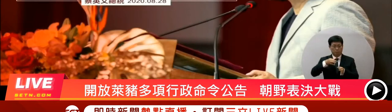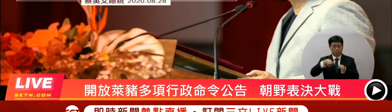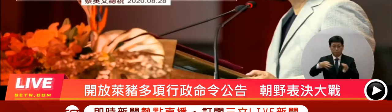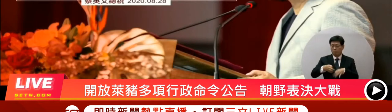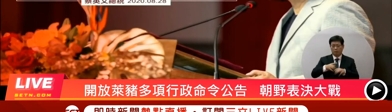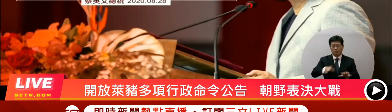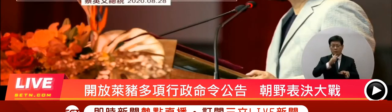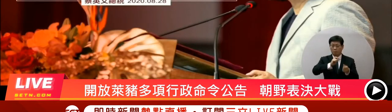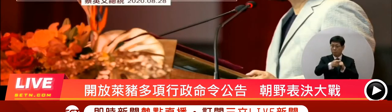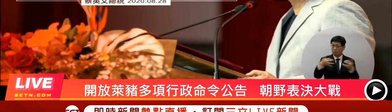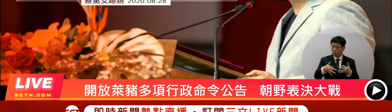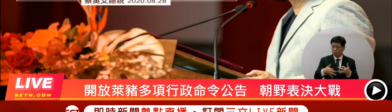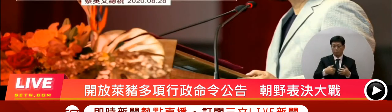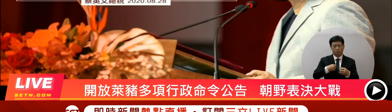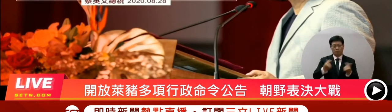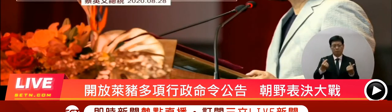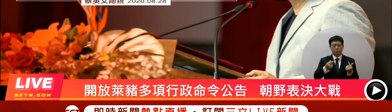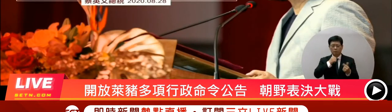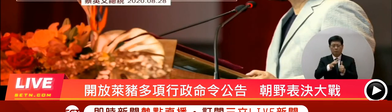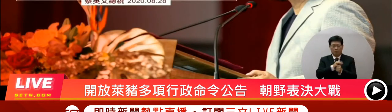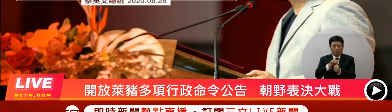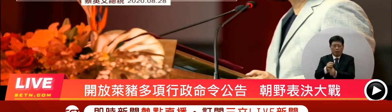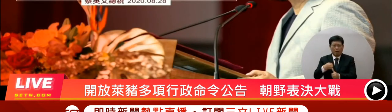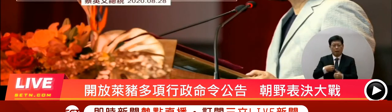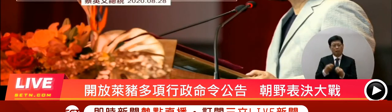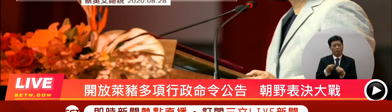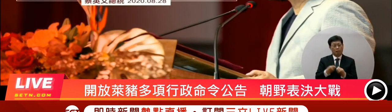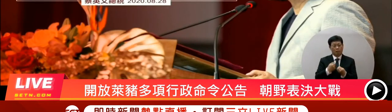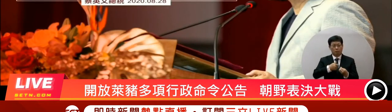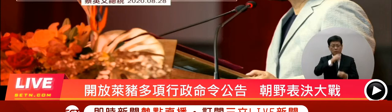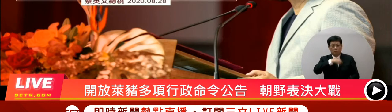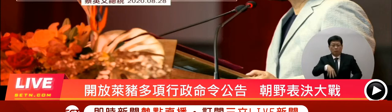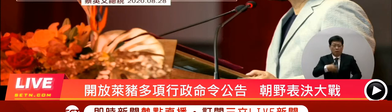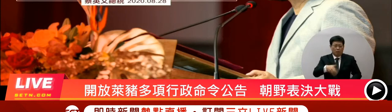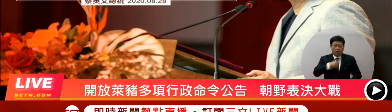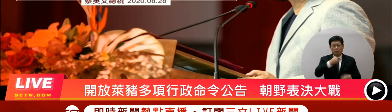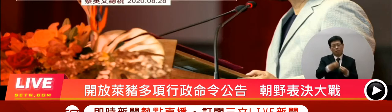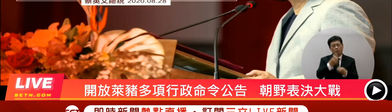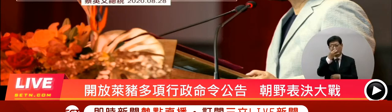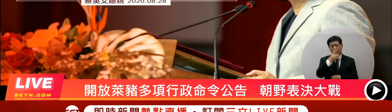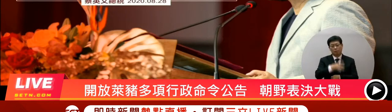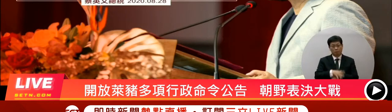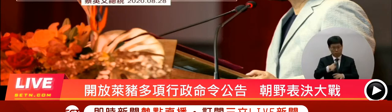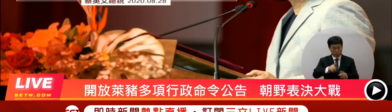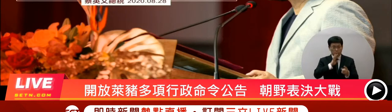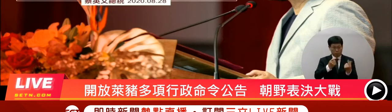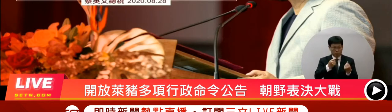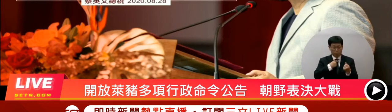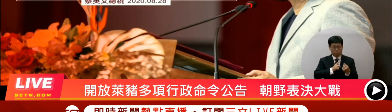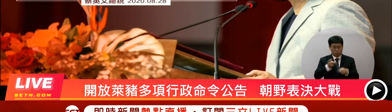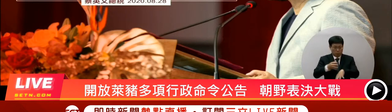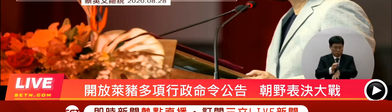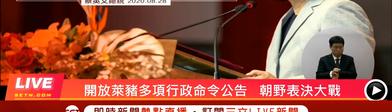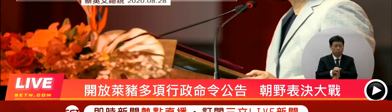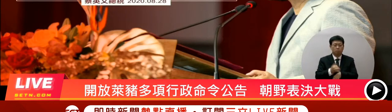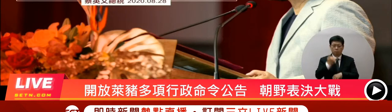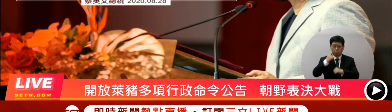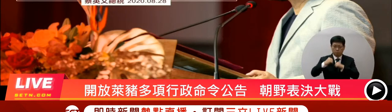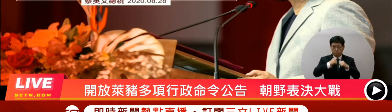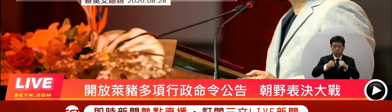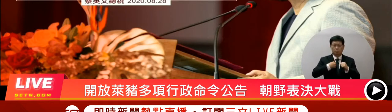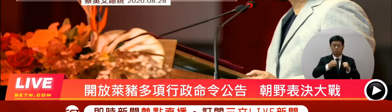关税问题就像绑着一只手在跟人家竞争。它也是基于科学证据、国